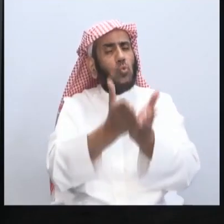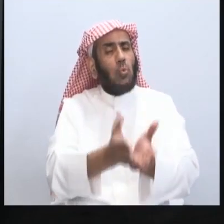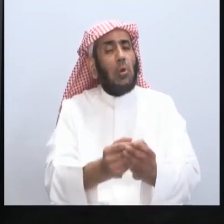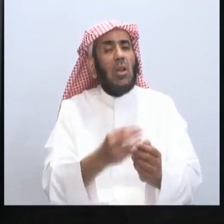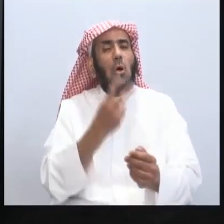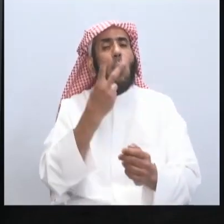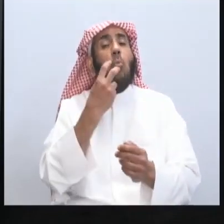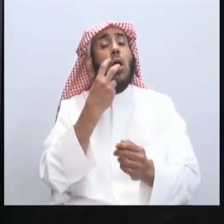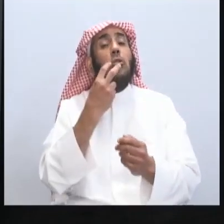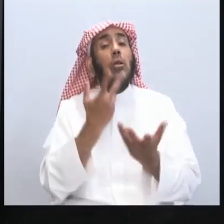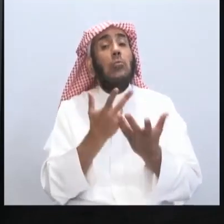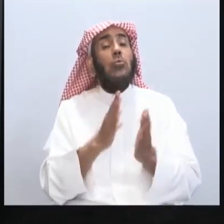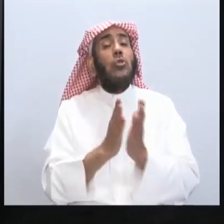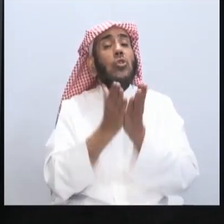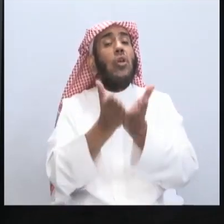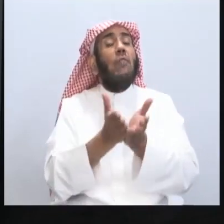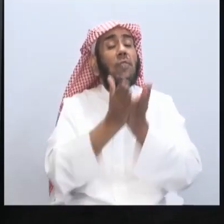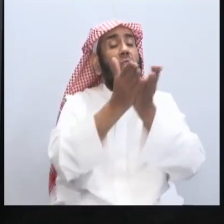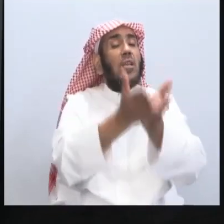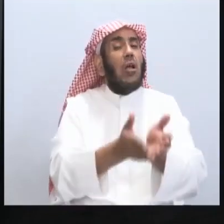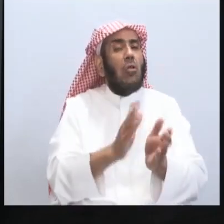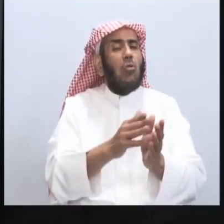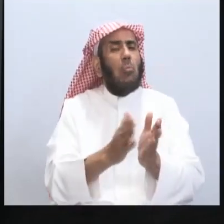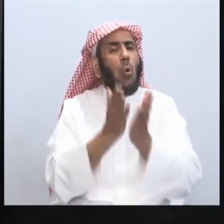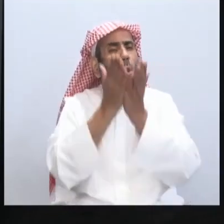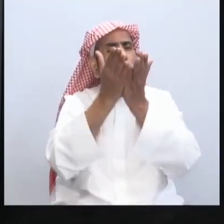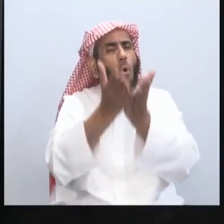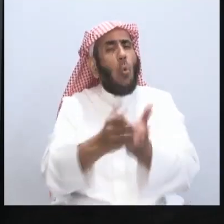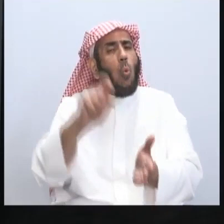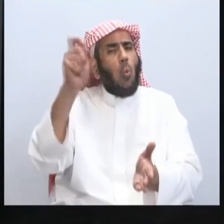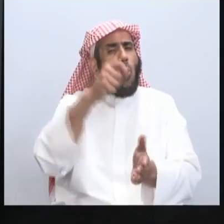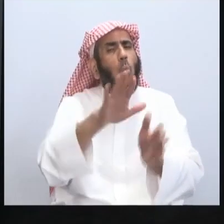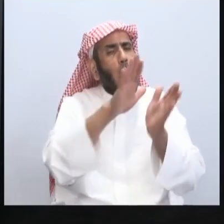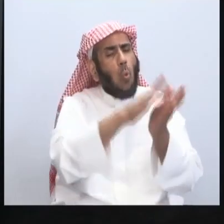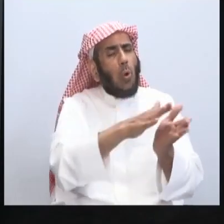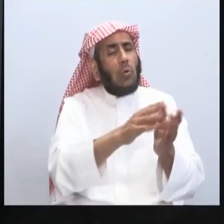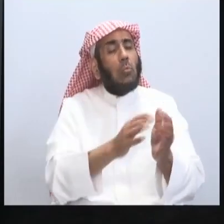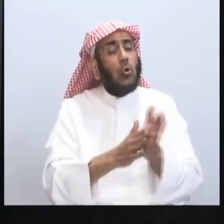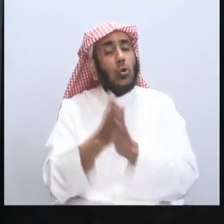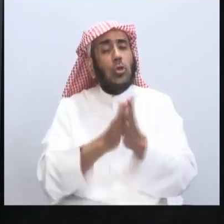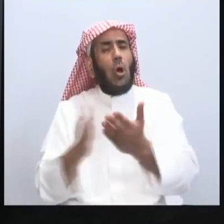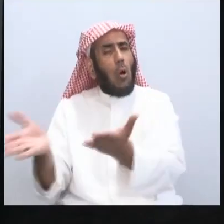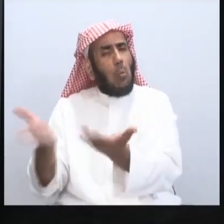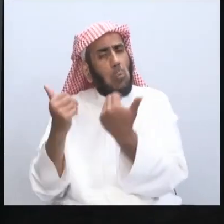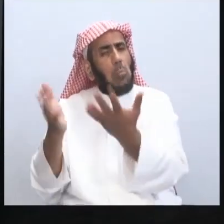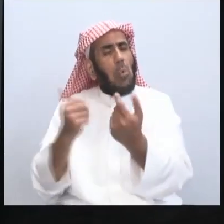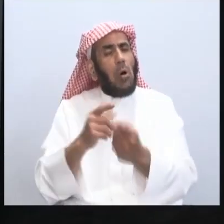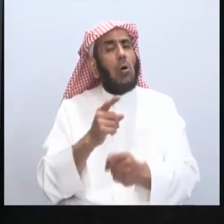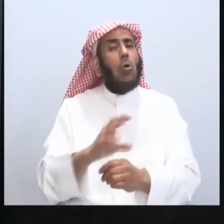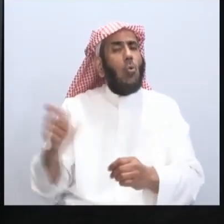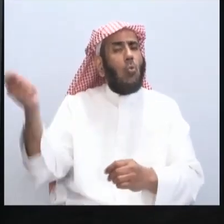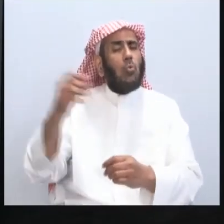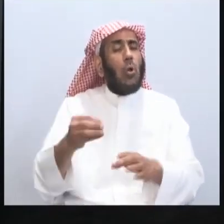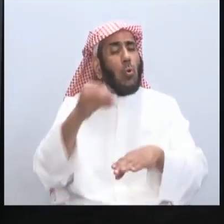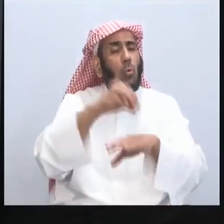200 سفينه ثم سلح هذه السفن وبدا يشجع المسلمين على ركوب ركو